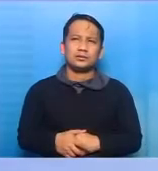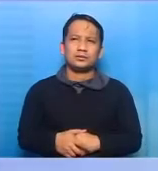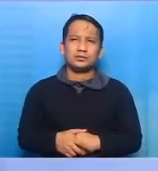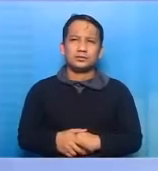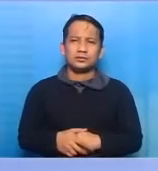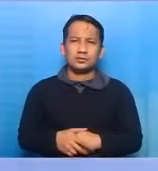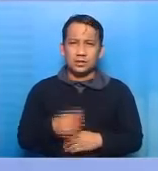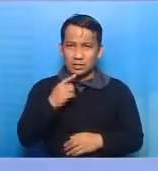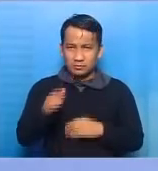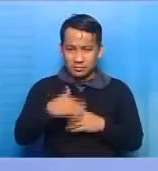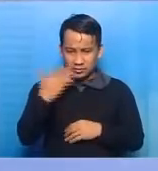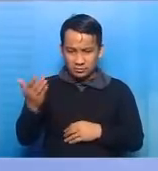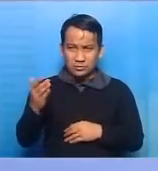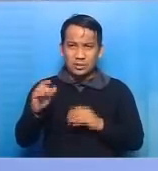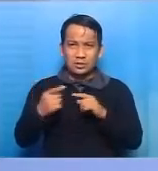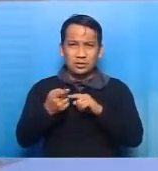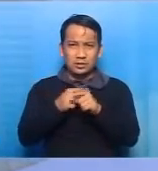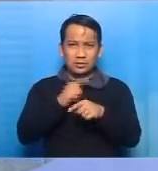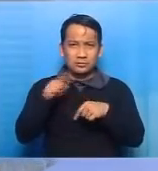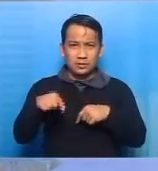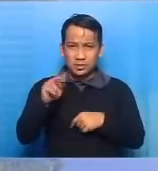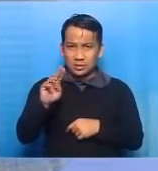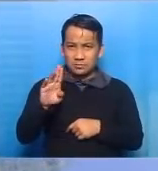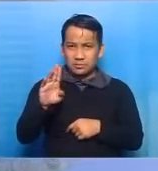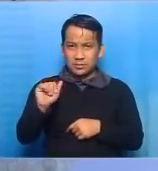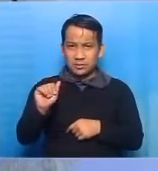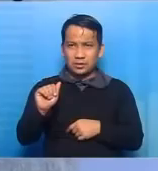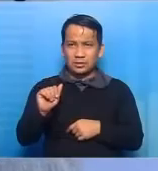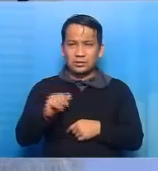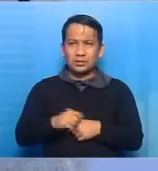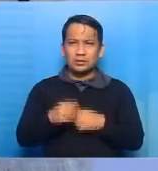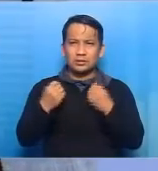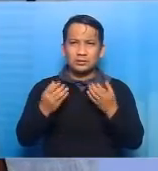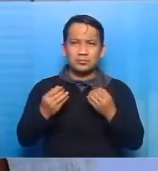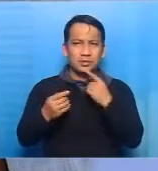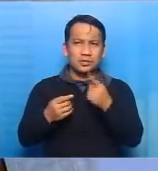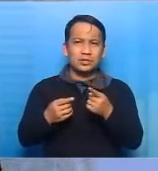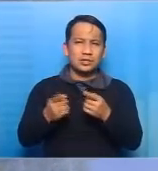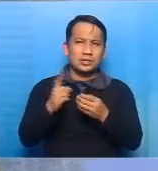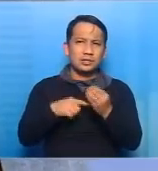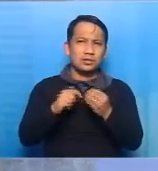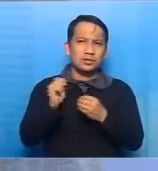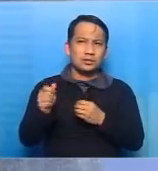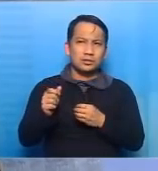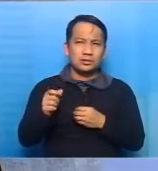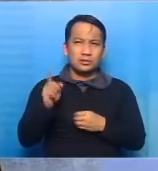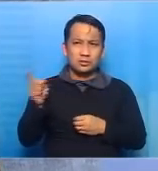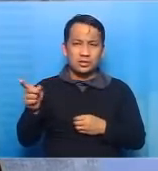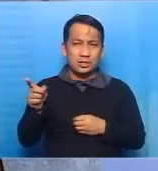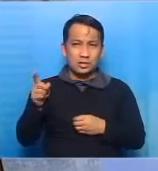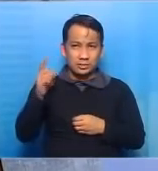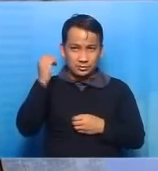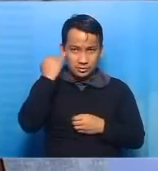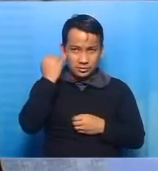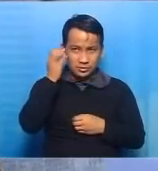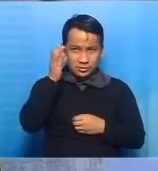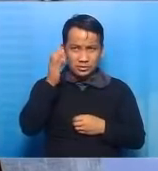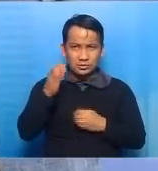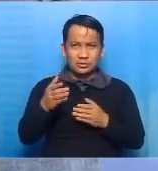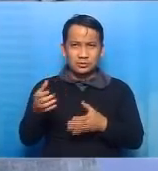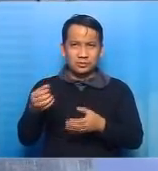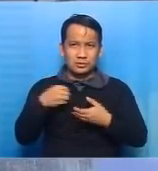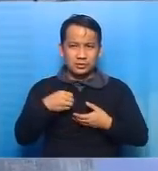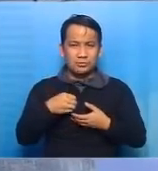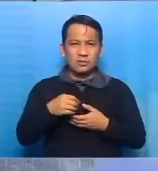Mag-rebel naman tayo sa balita mula sa NBA. Marami nang nagsasabi na si Jordan Clarkson na ang dapat